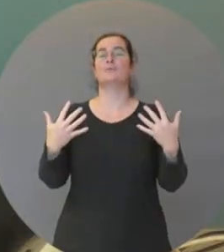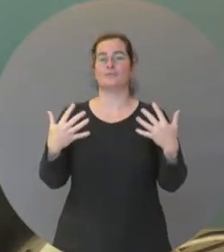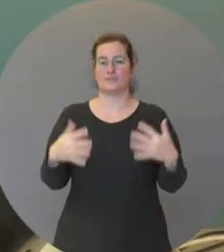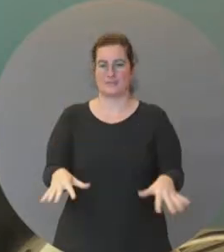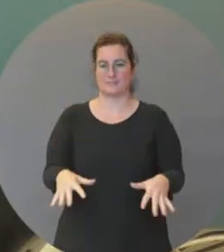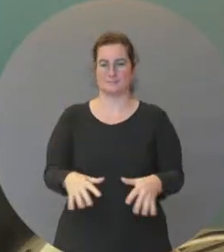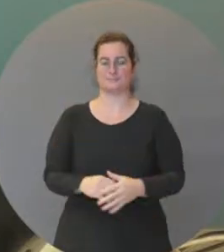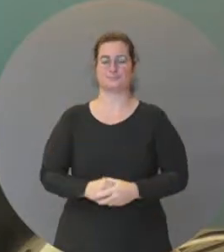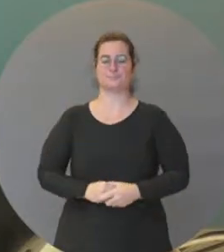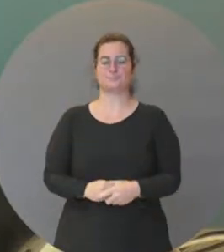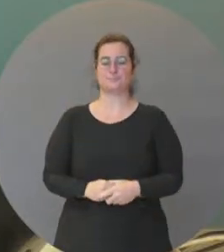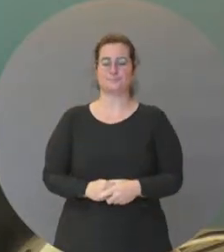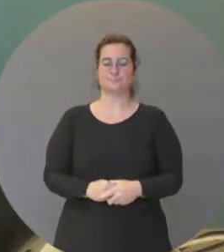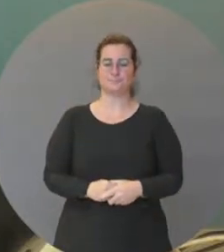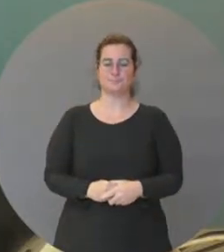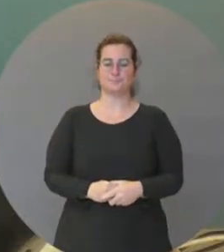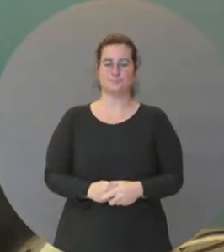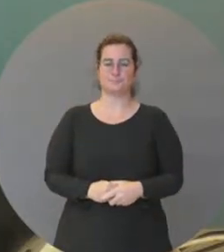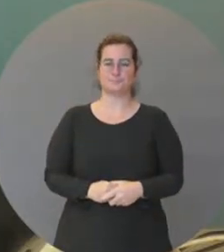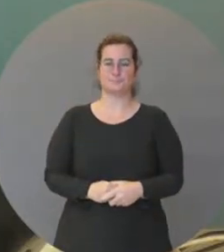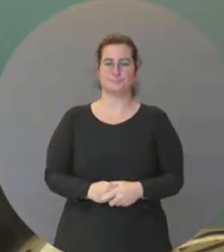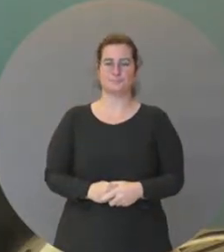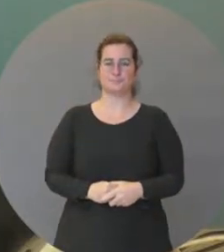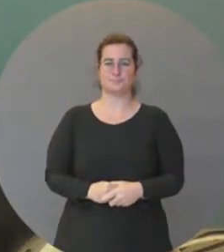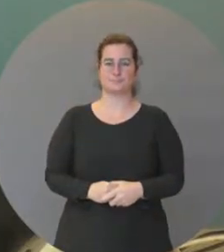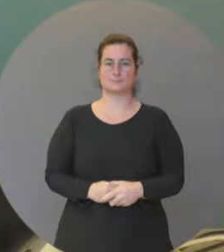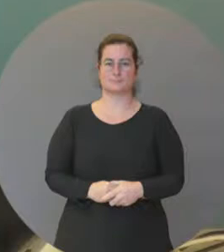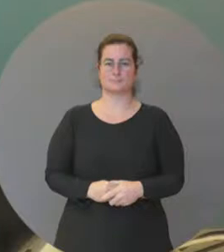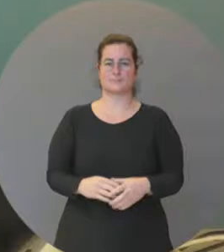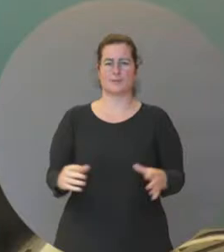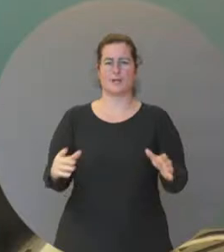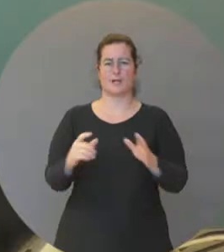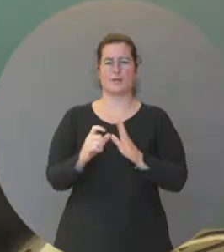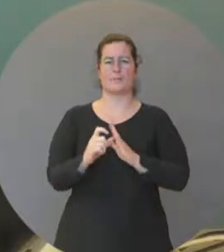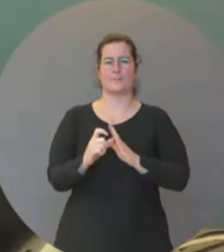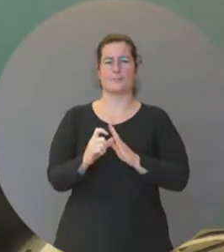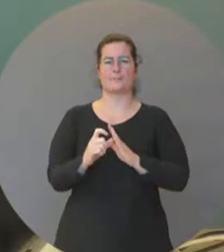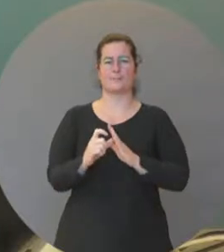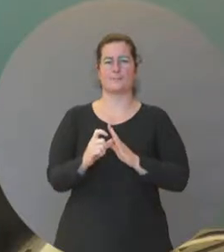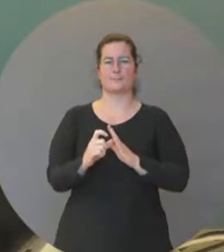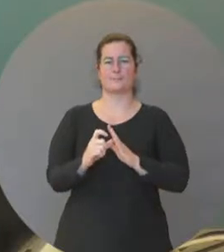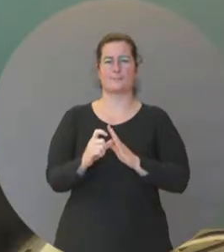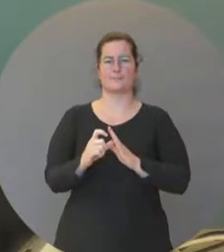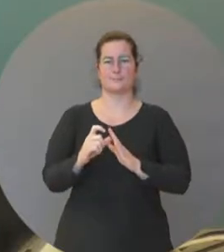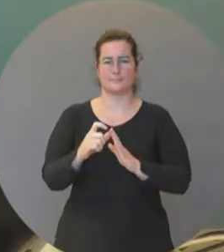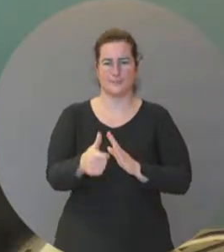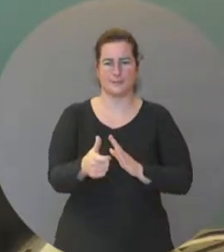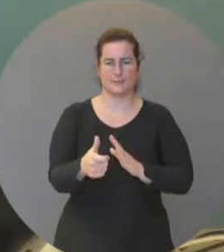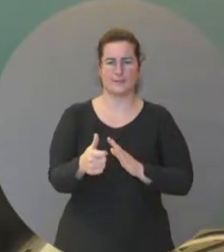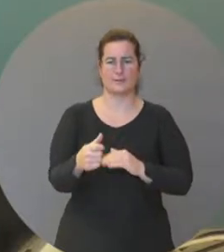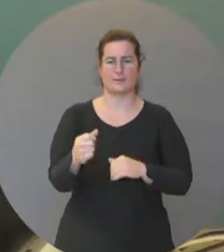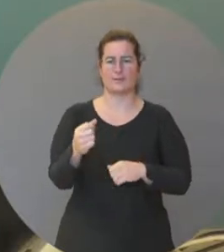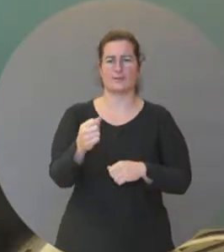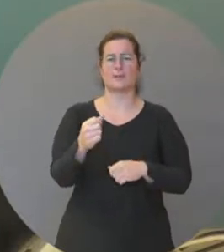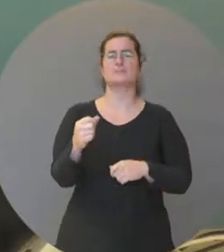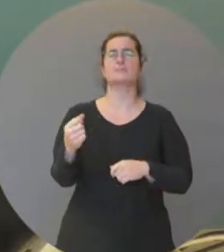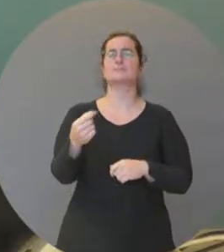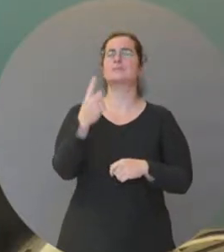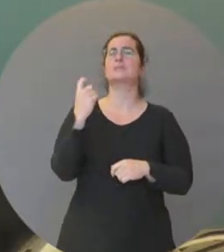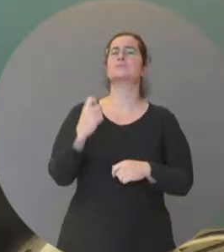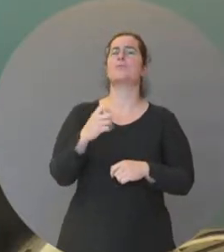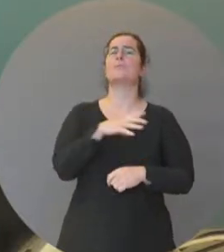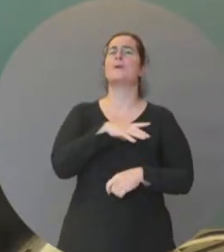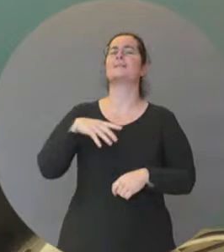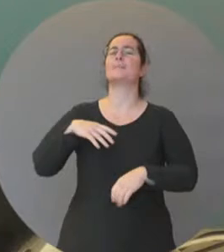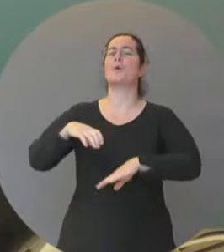que nous ne pensions sur la question orale que Madame Séverine botte nous